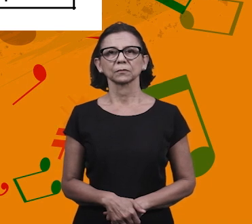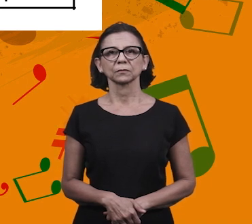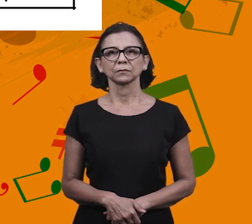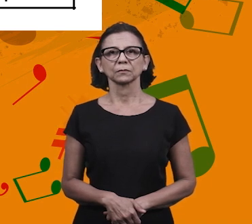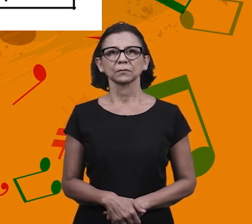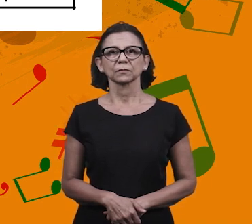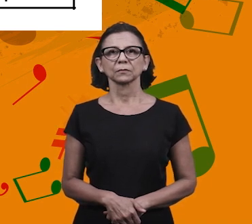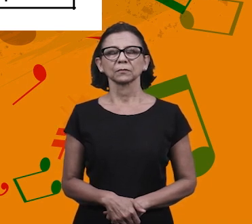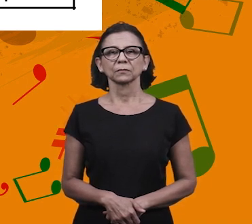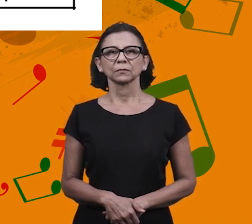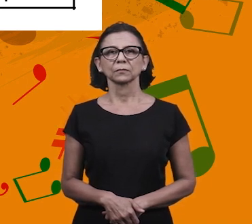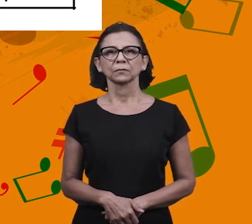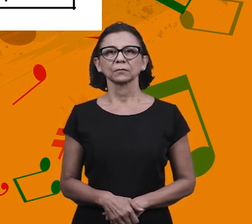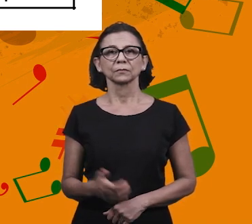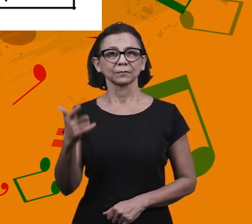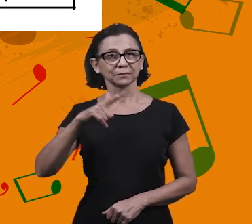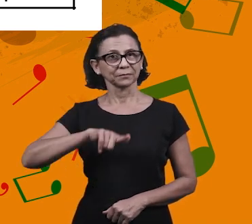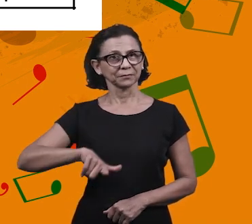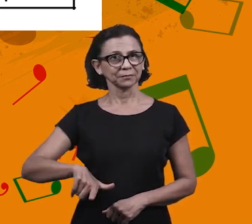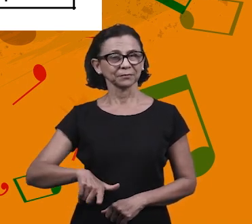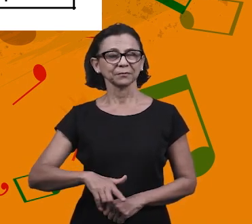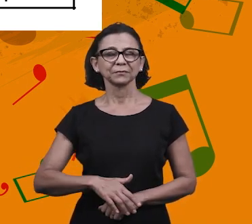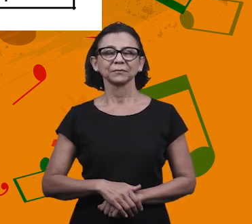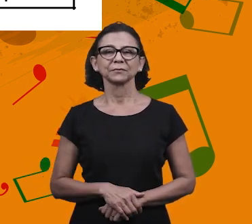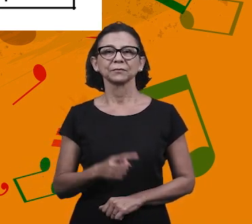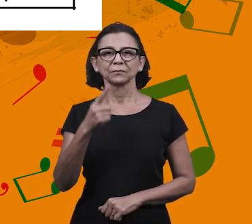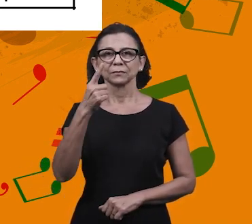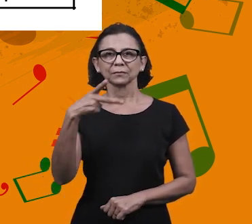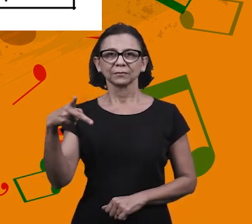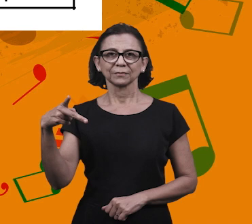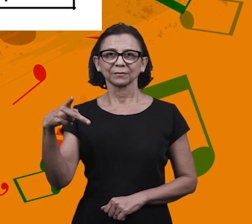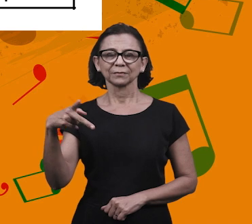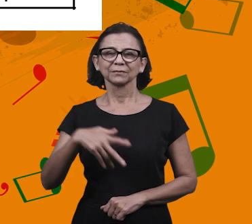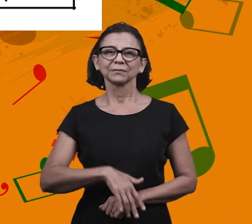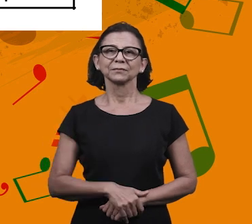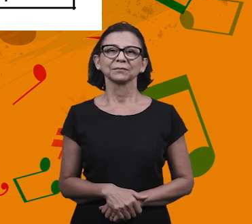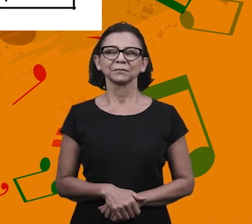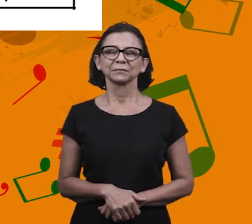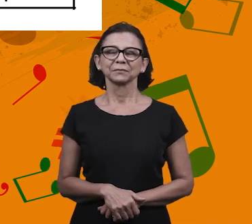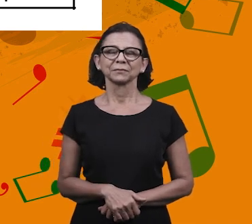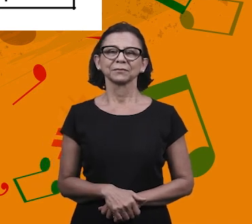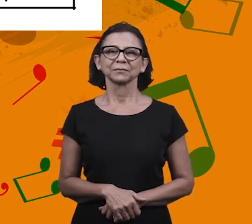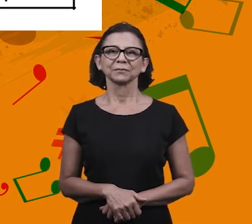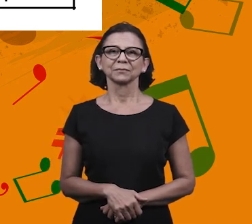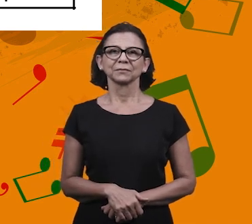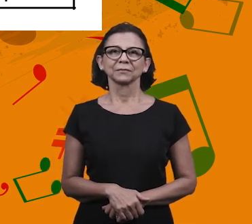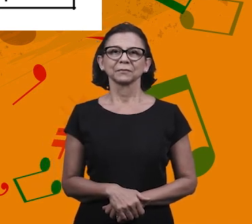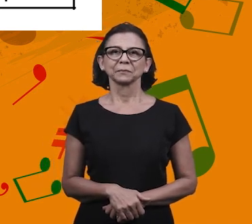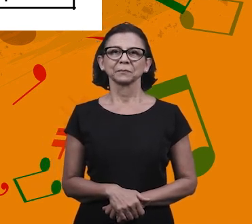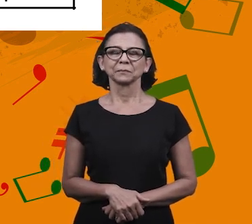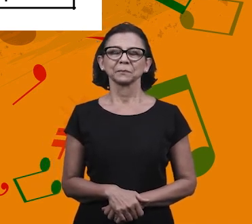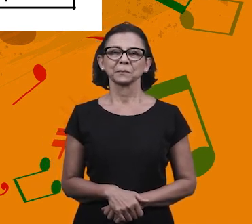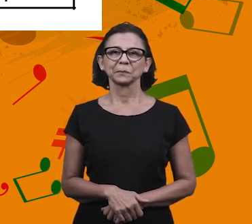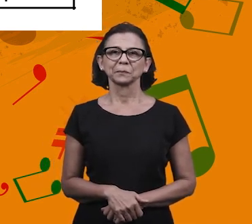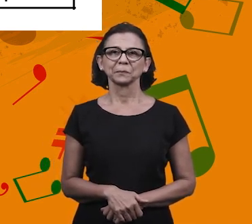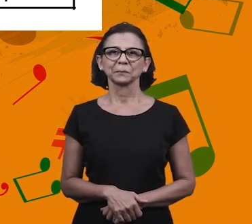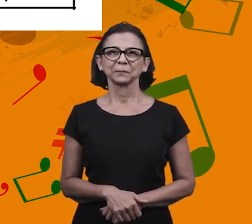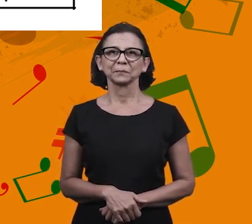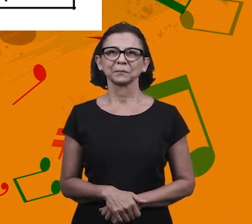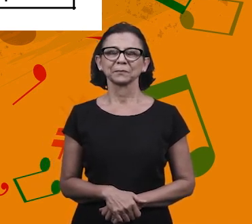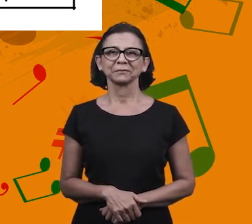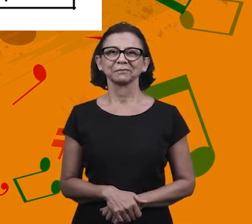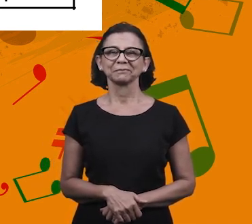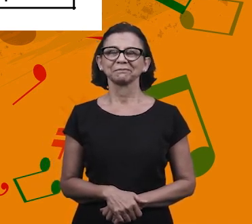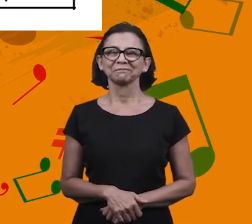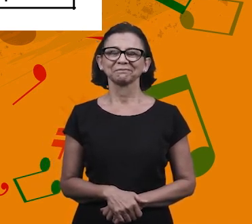dó, si. À nouveau. 1, 2. 1, 2. Dó, dó, si,